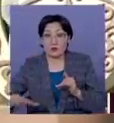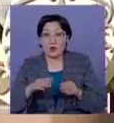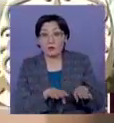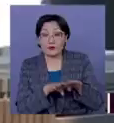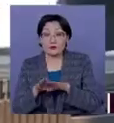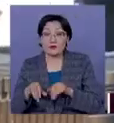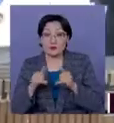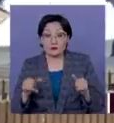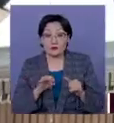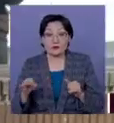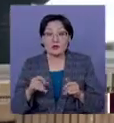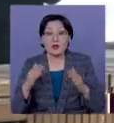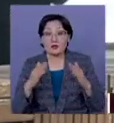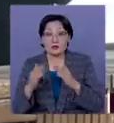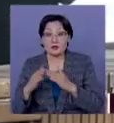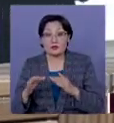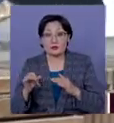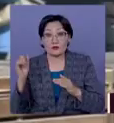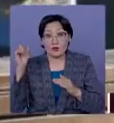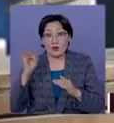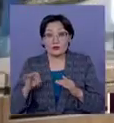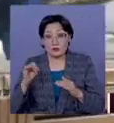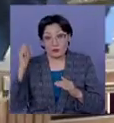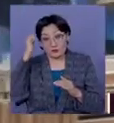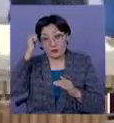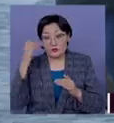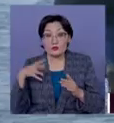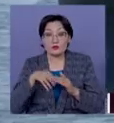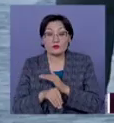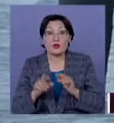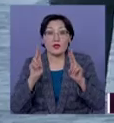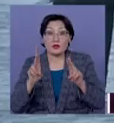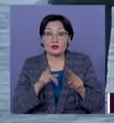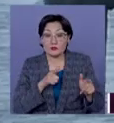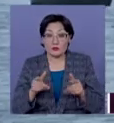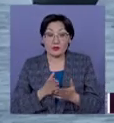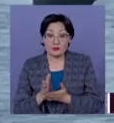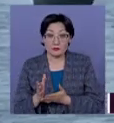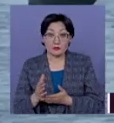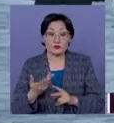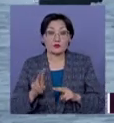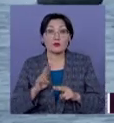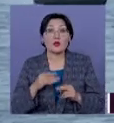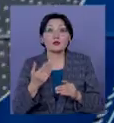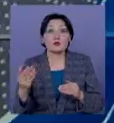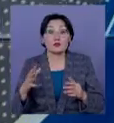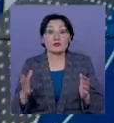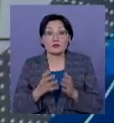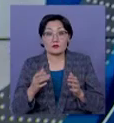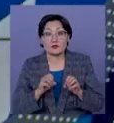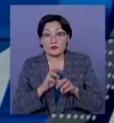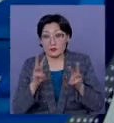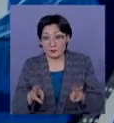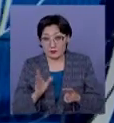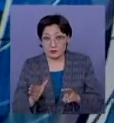бірыңғай дамытуға және ғимараттарды сәулет ескерткіштеріне жатқызу үшін ереже әзірлеуге бағытталған. Сондай-ақ олардың сақталуын